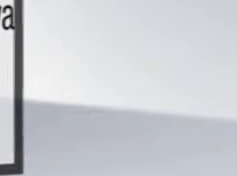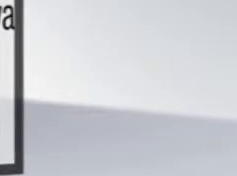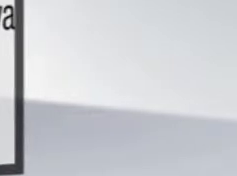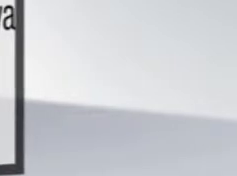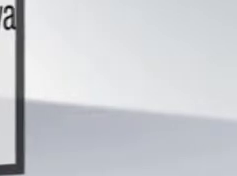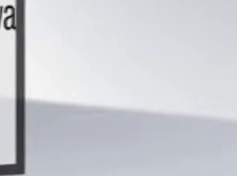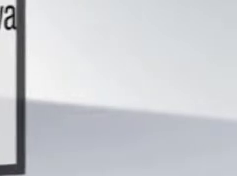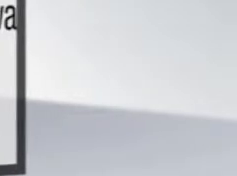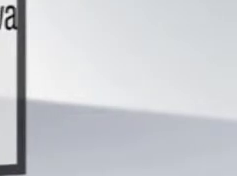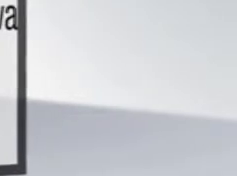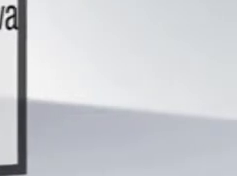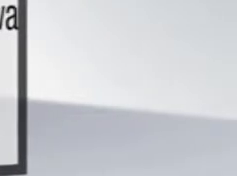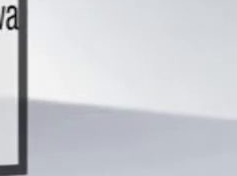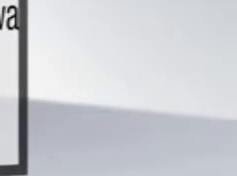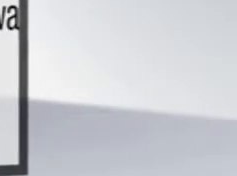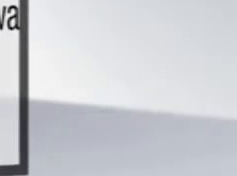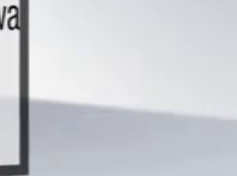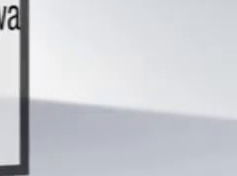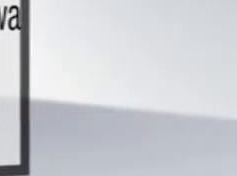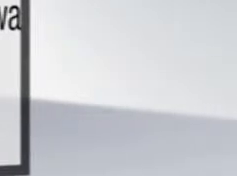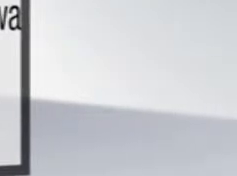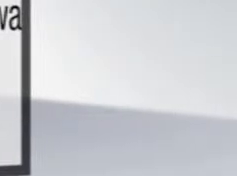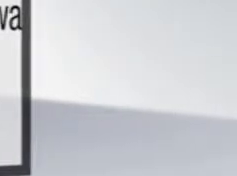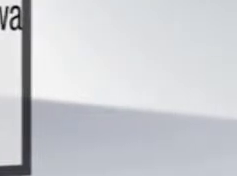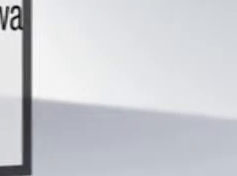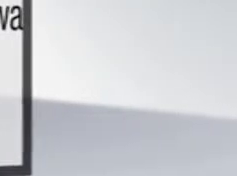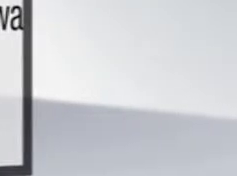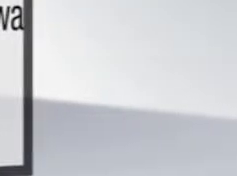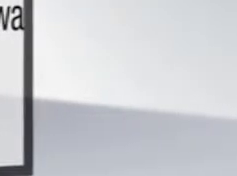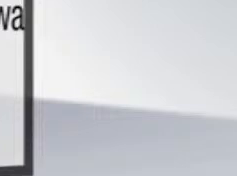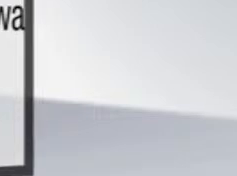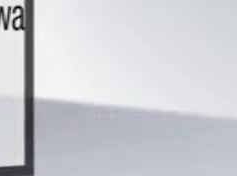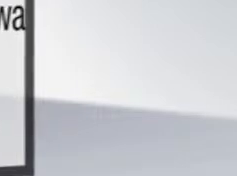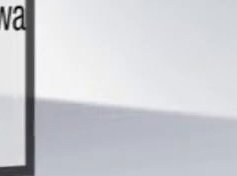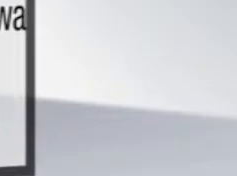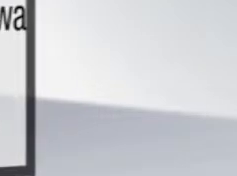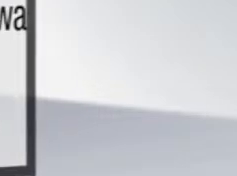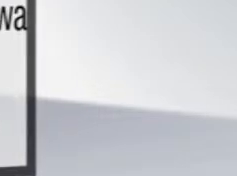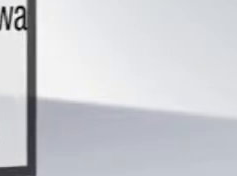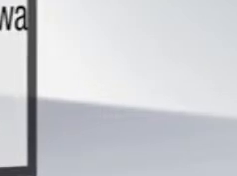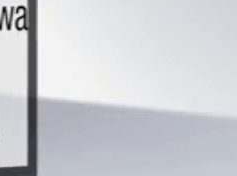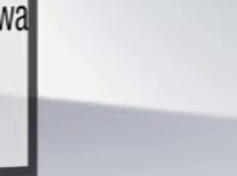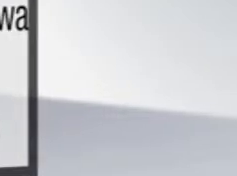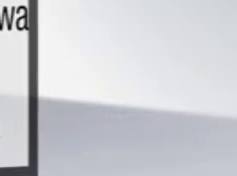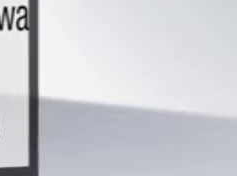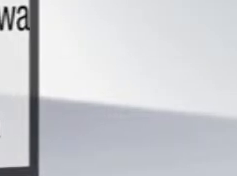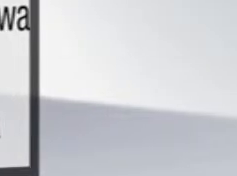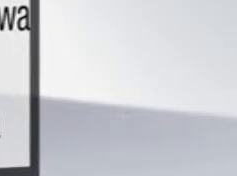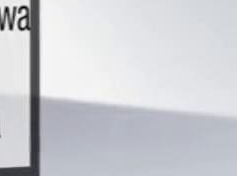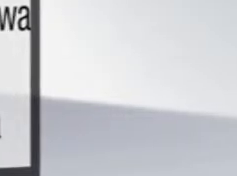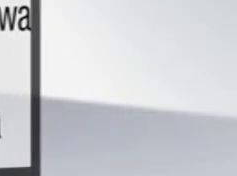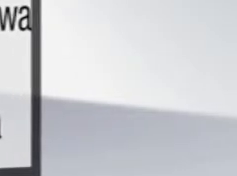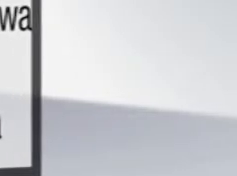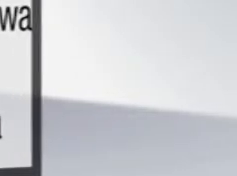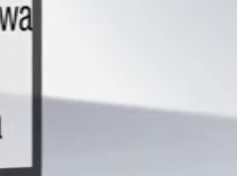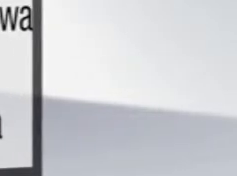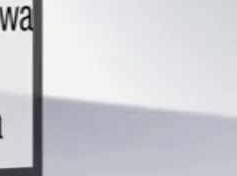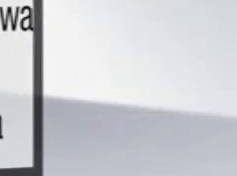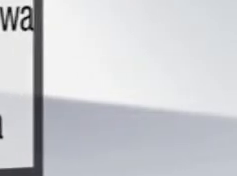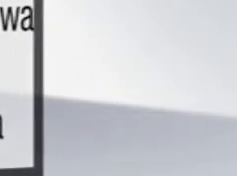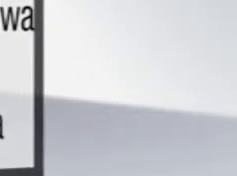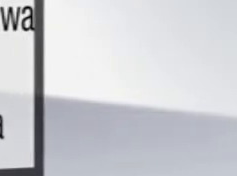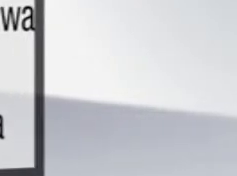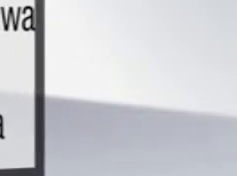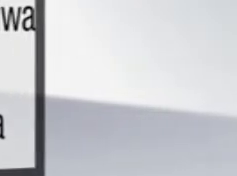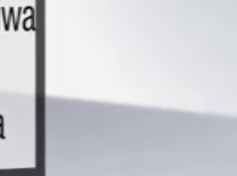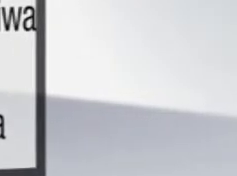Center, ila haimaanishi kwamba wanawake si wahalifu. Zaidi ya 56% ya wanawake na